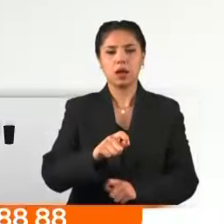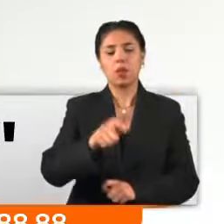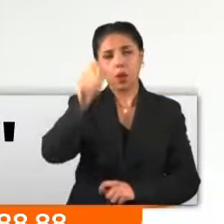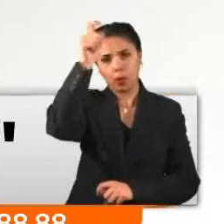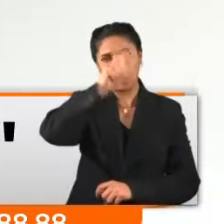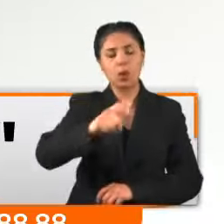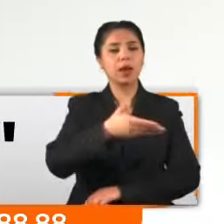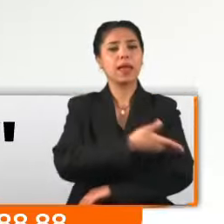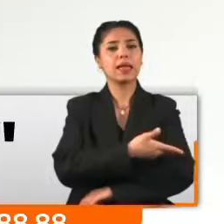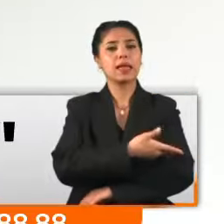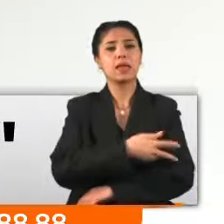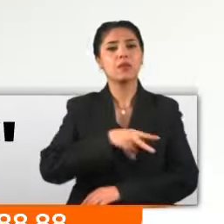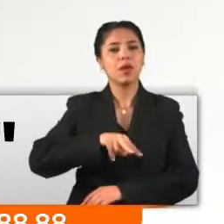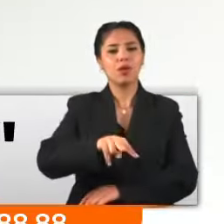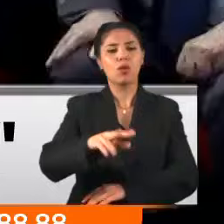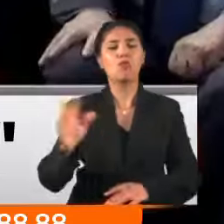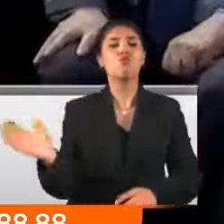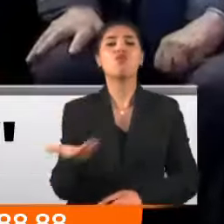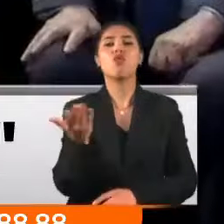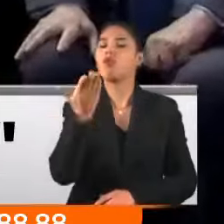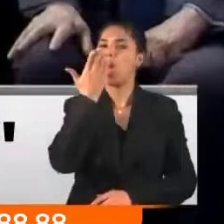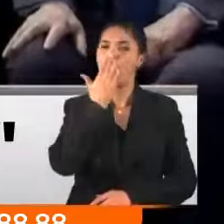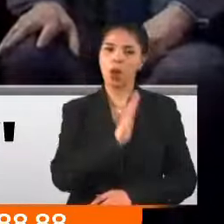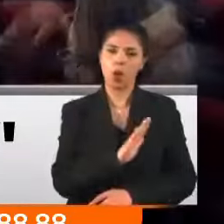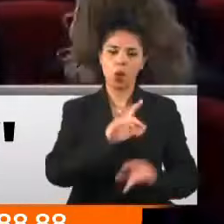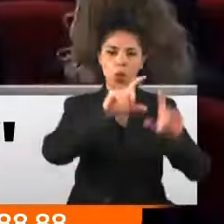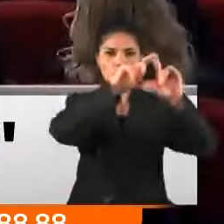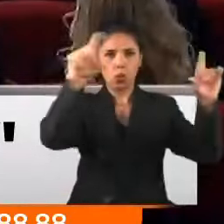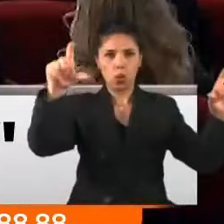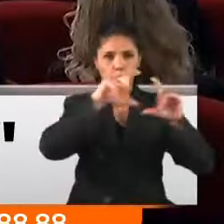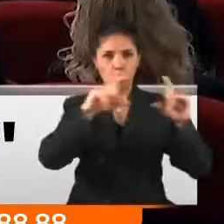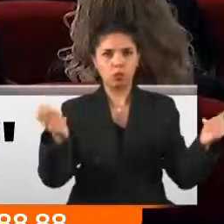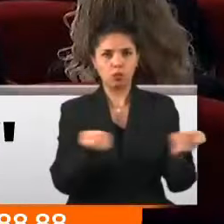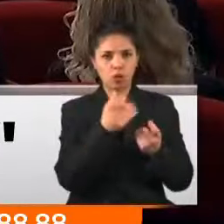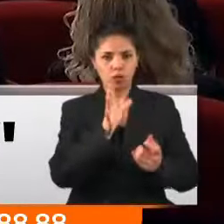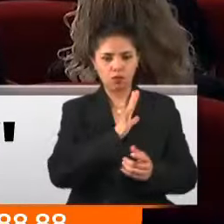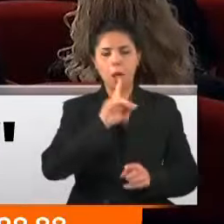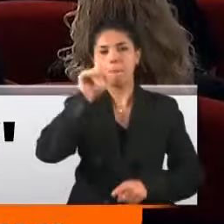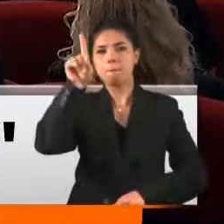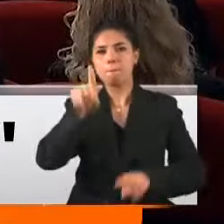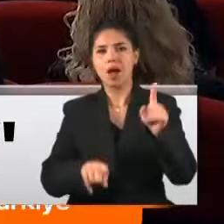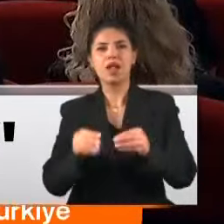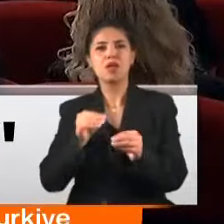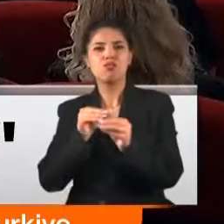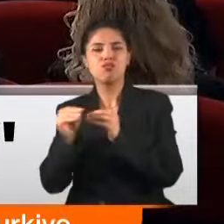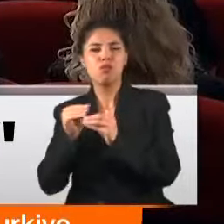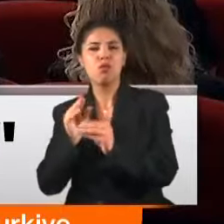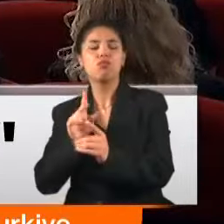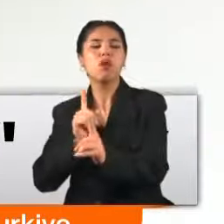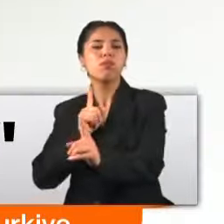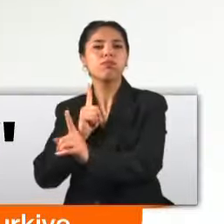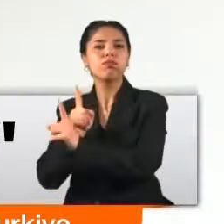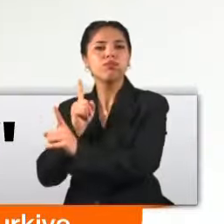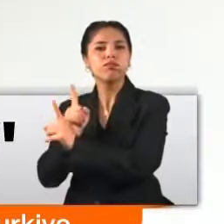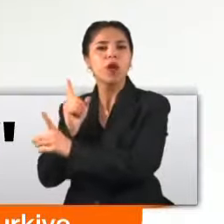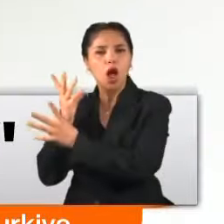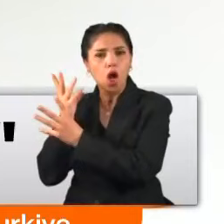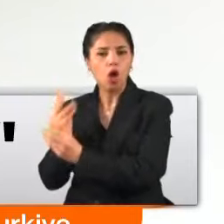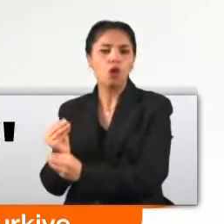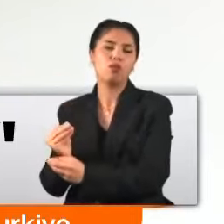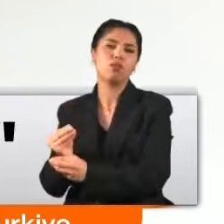yolunda rehavete yer yoktur. Kurumlarımız çalışırken bazı sorunlarla karşılaşılması